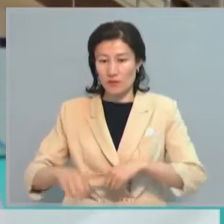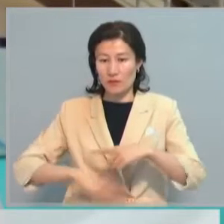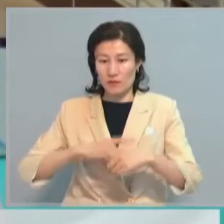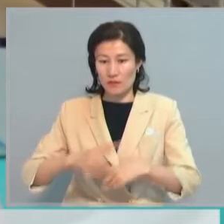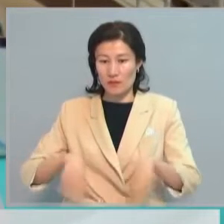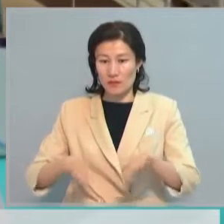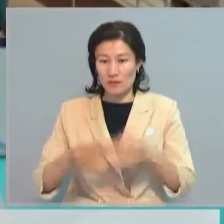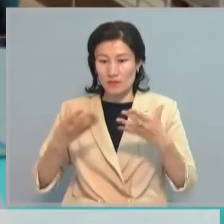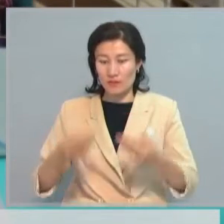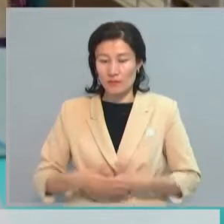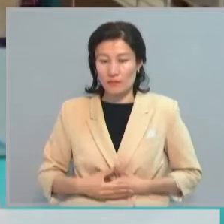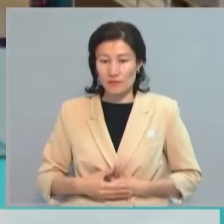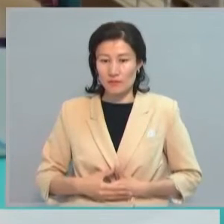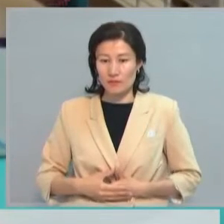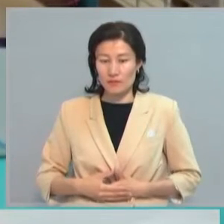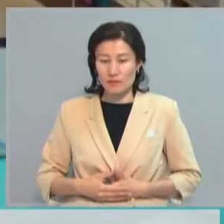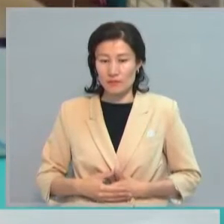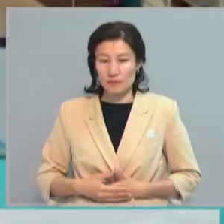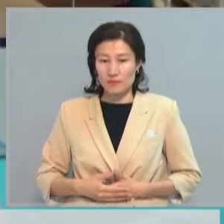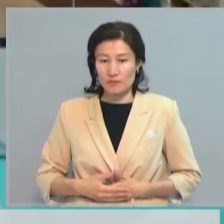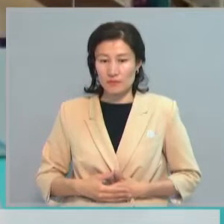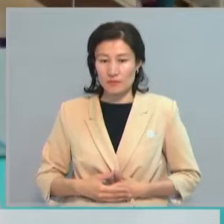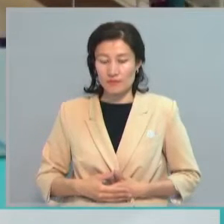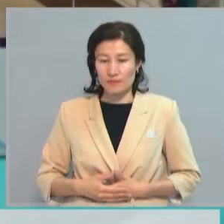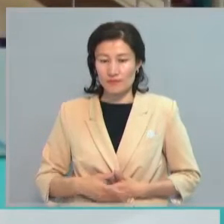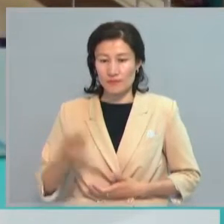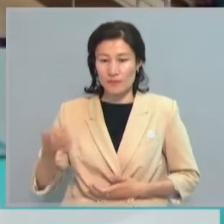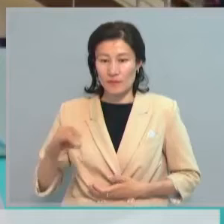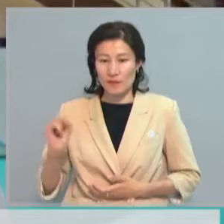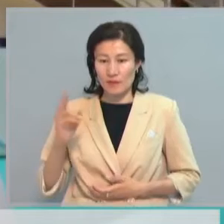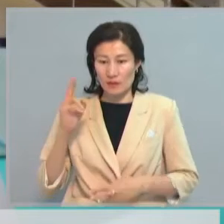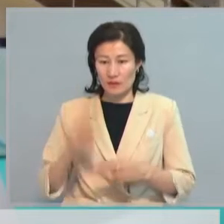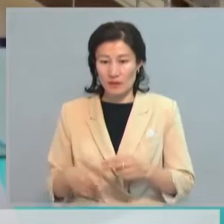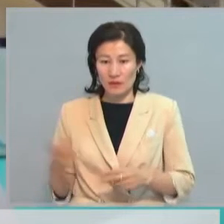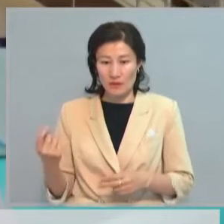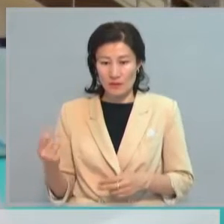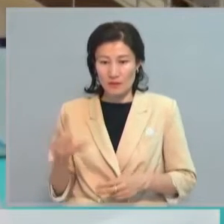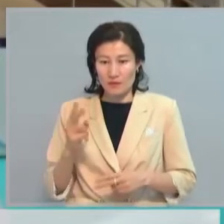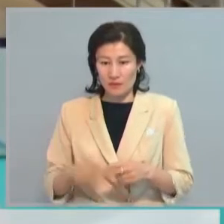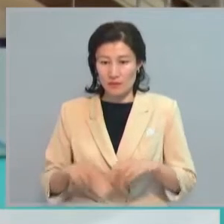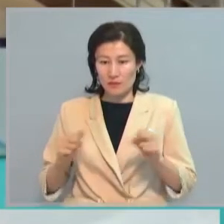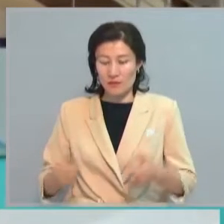келе жатырмыз. Бірақ 1 ұпайға қысқарды ғой енді. Иә, бүгін 1 ұпайға қысқарды.